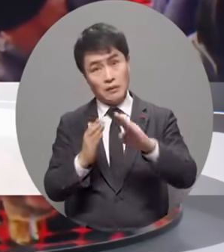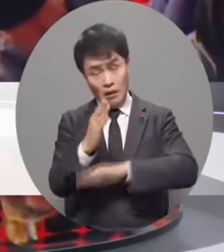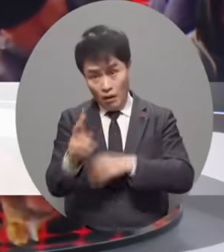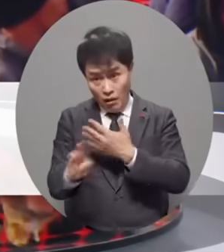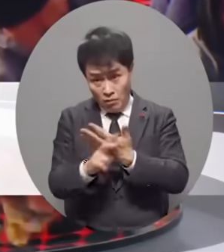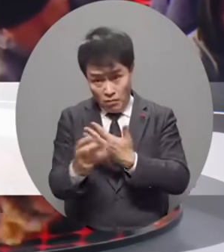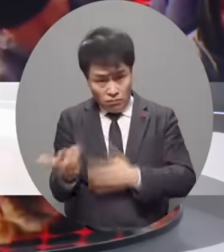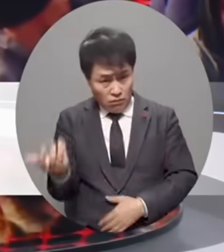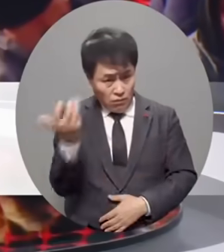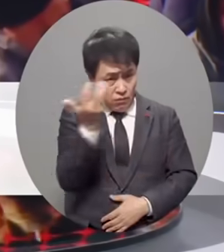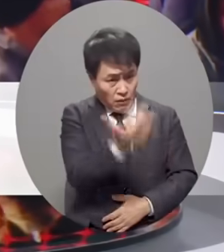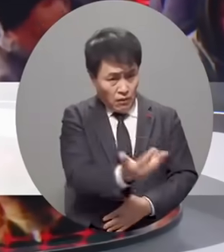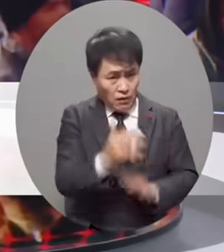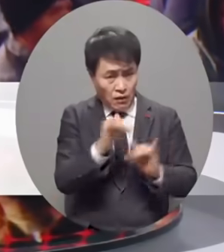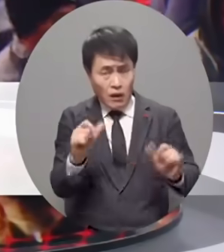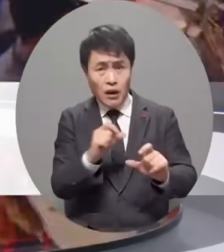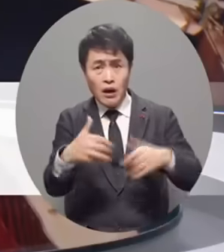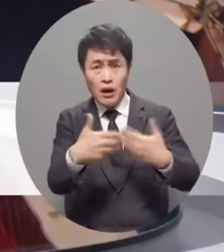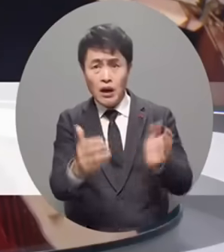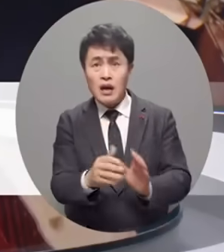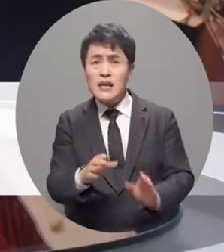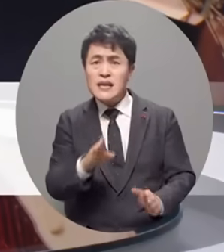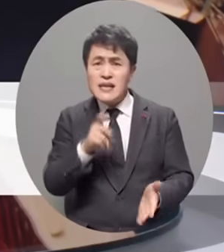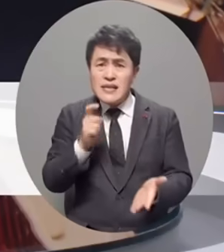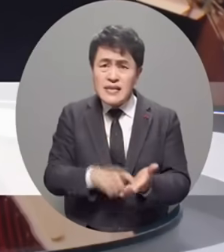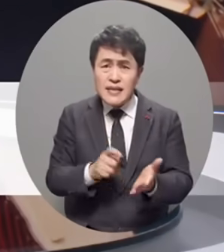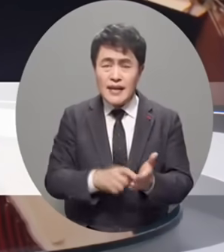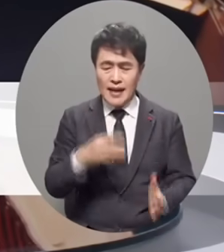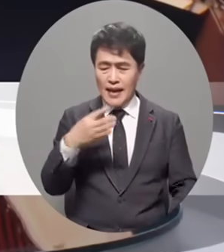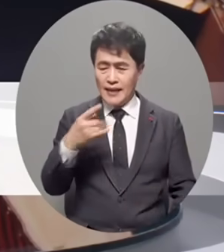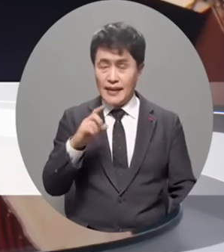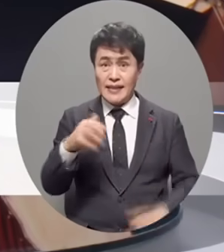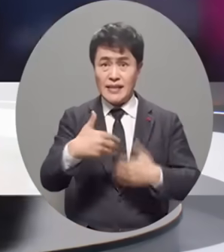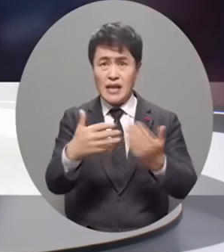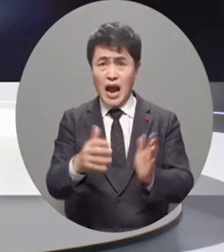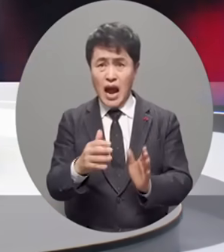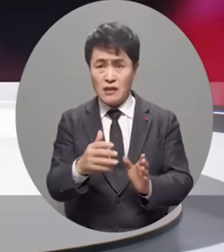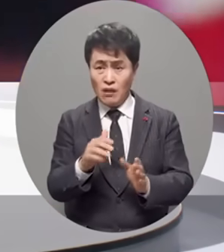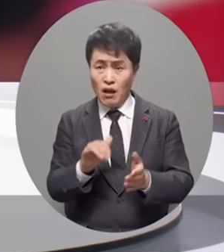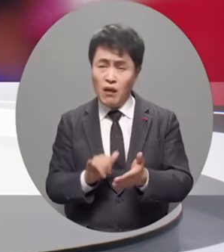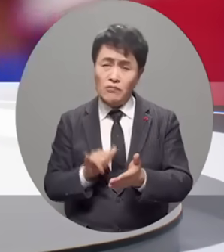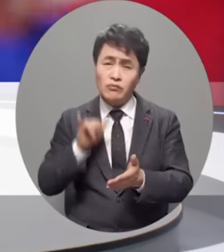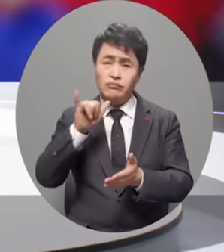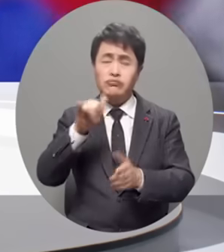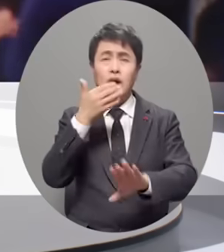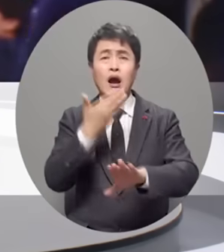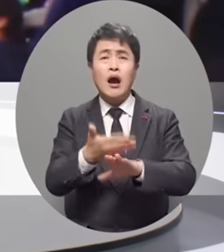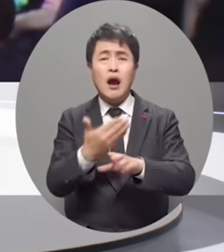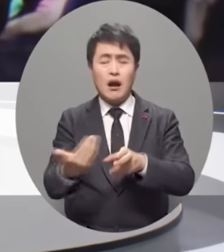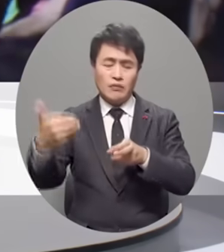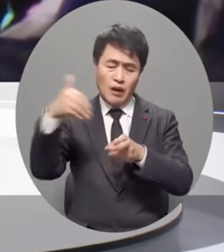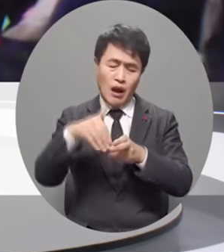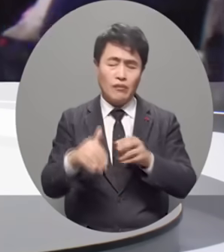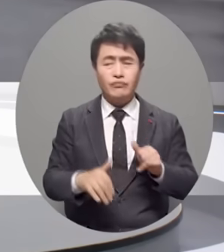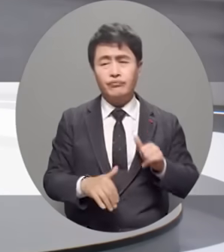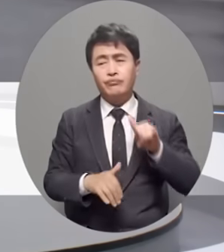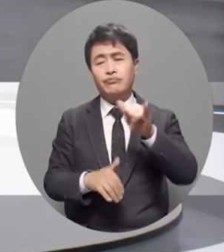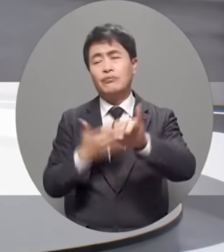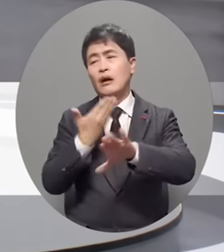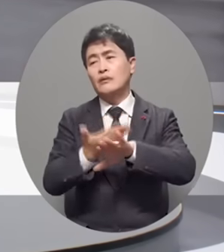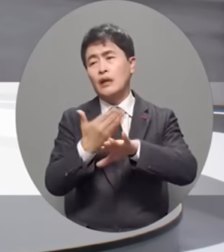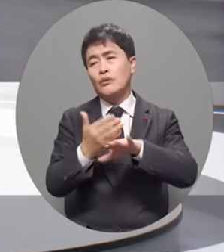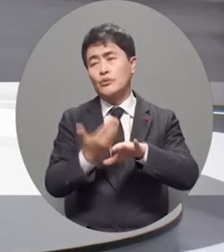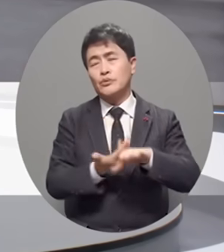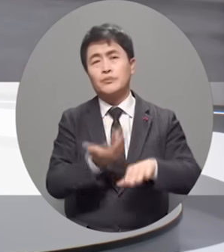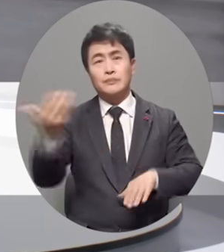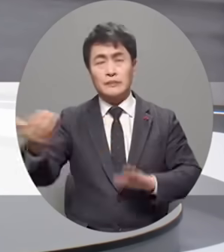이민자가 늘면서 급기야 텍사스주에서는 아예 비행기를 띄워서 다른 도시로 보내기 시작했습니다.